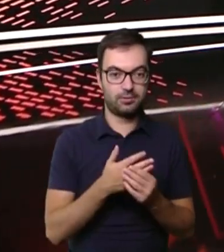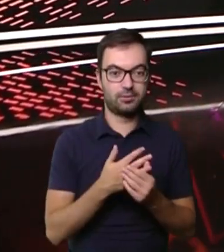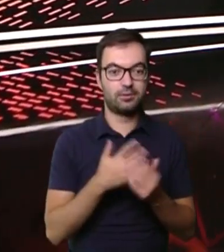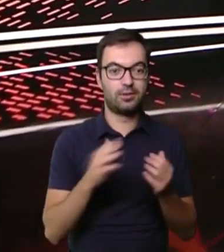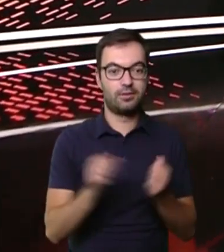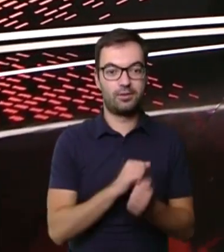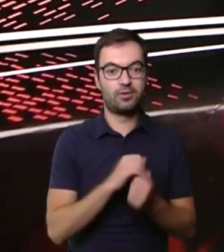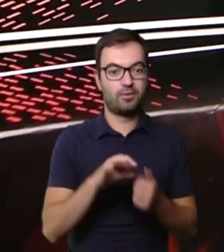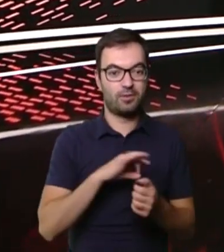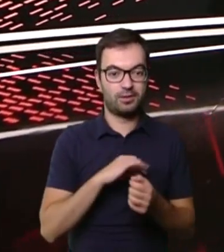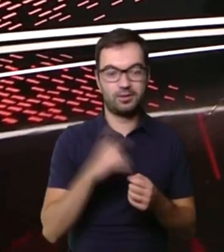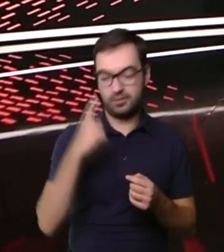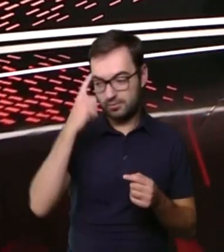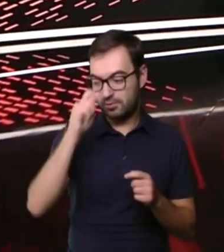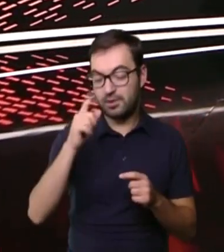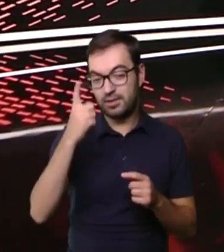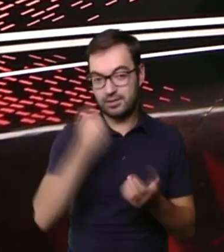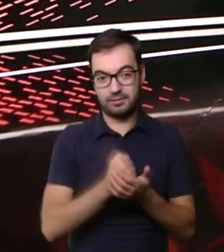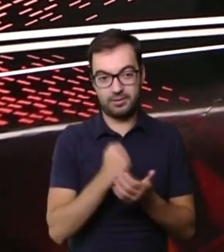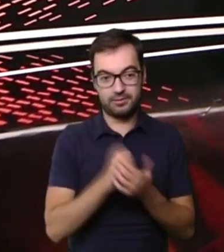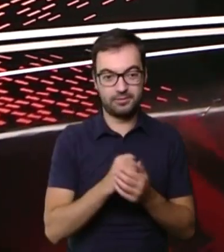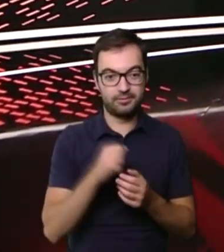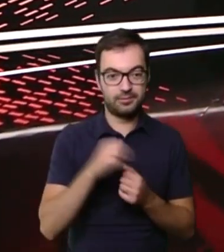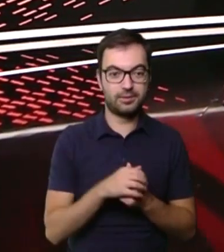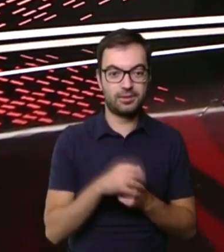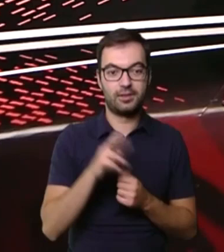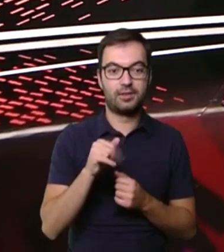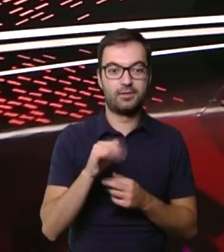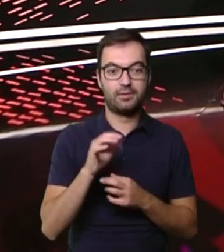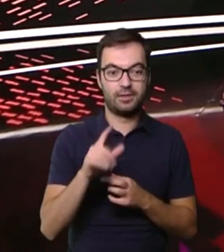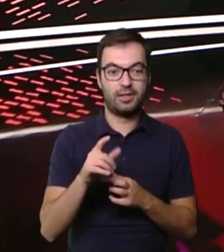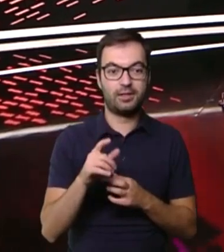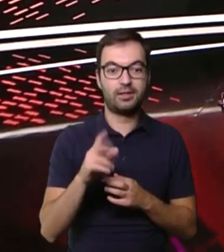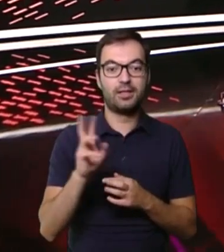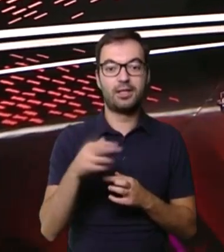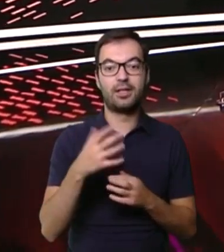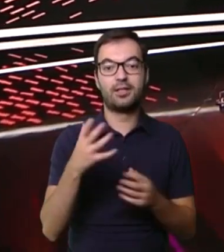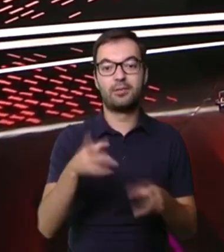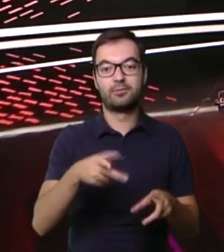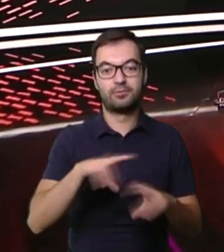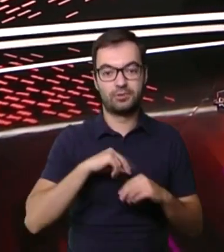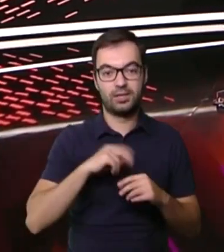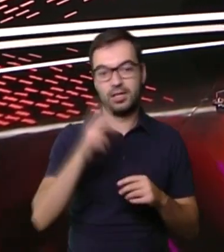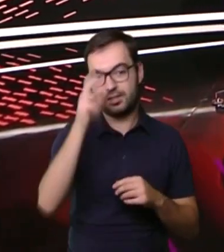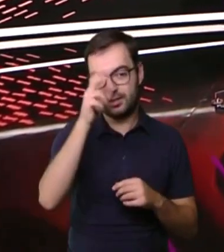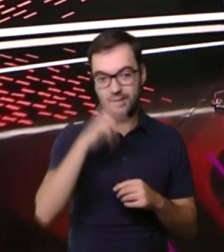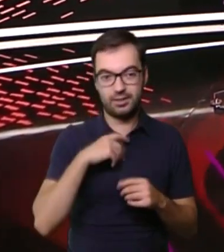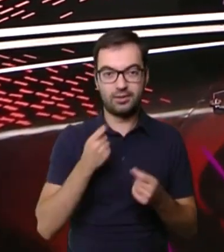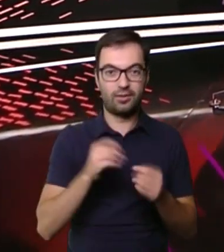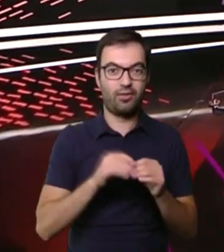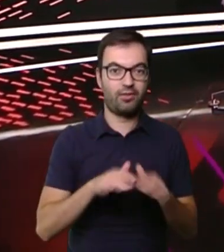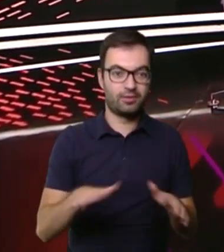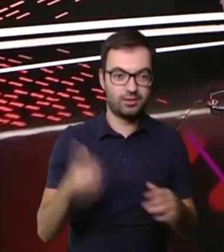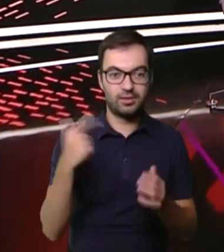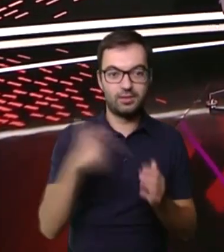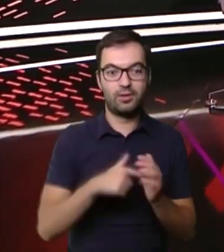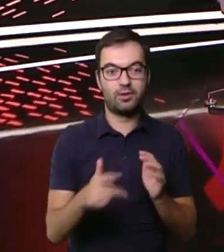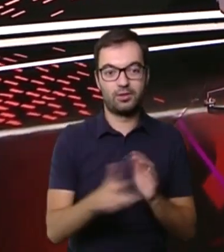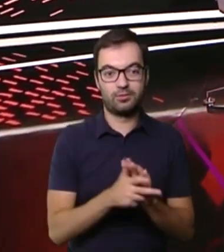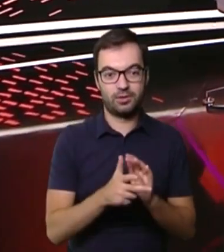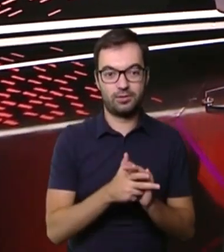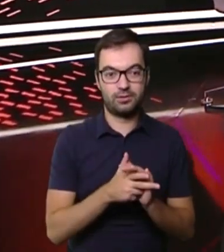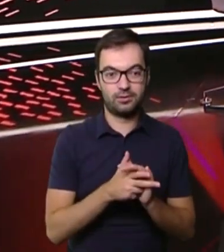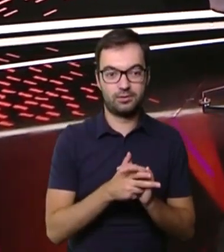o medal. Ja chciałbym tylko przypomnieć jedną rzecz. Vital objął w jakim momencie reprezentację. Ona była lekko w rozsypce na ten 2018